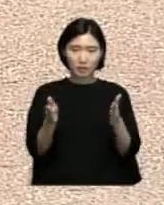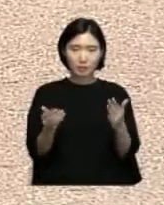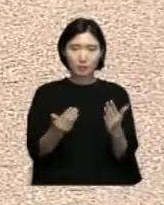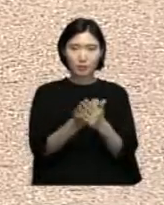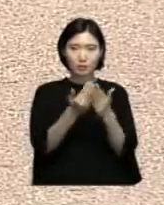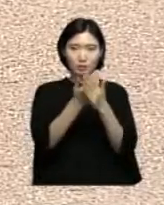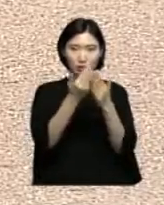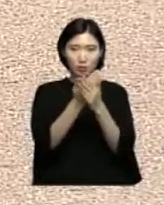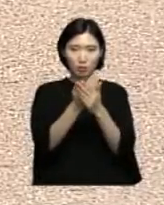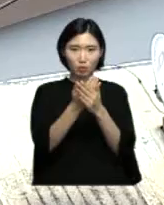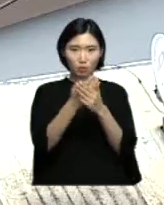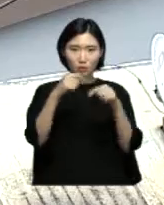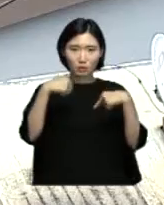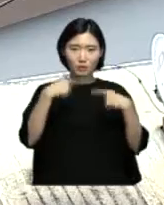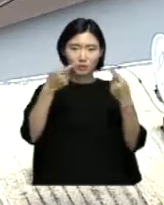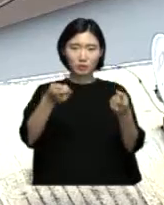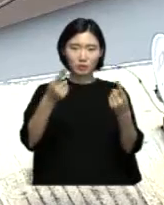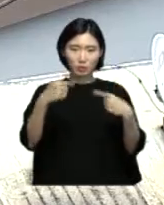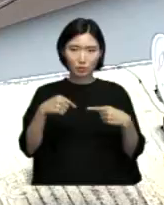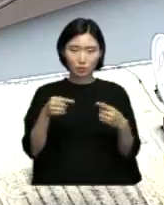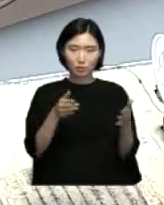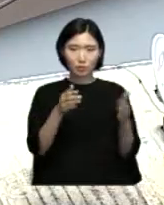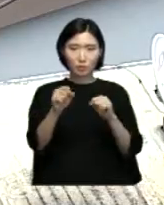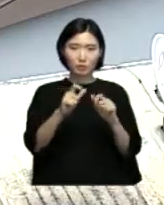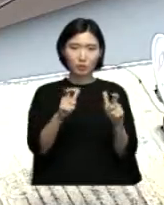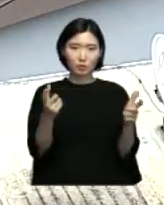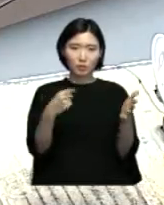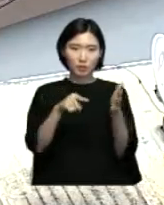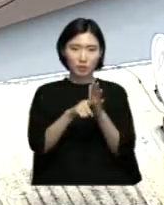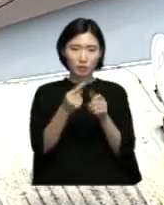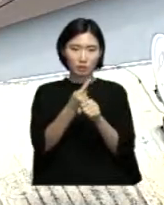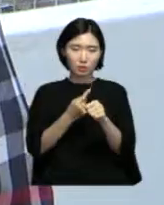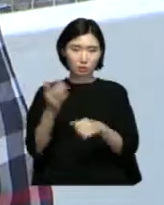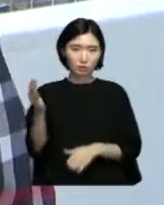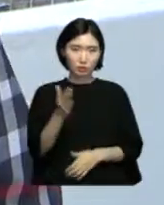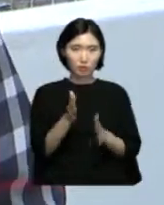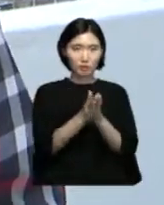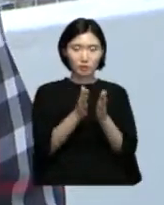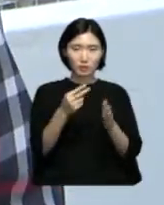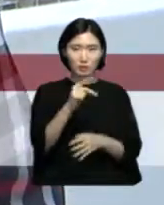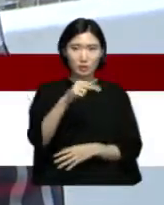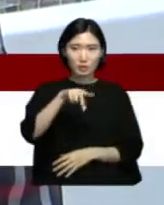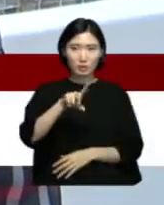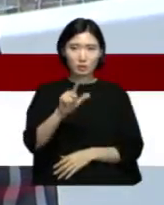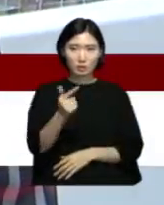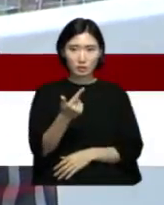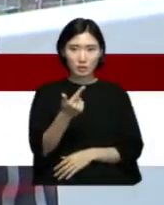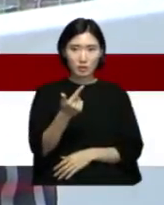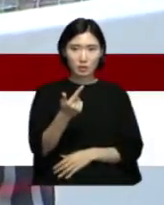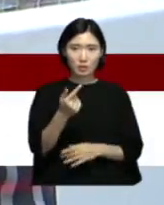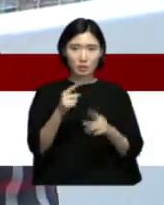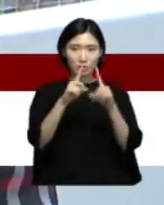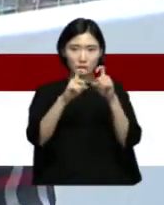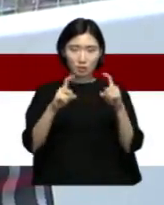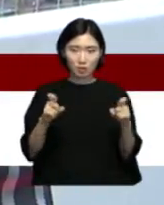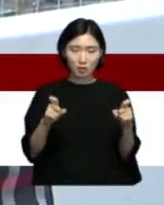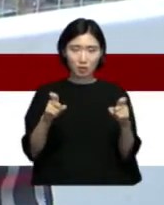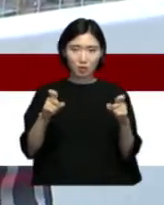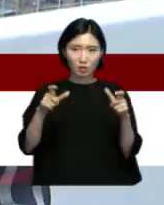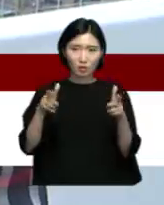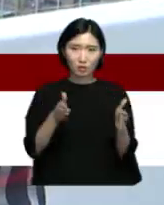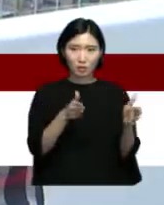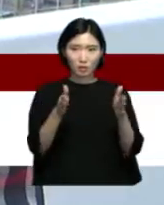골목 진입로를 확보하기 위한 취지로 지난해부터 추진되고 있습니다. 다산 성곽길에